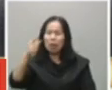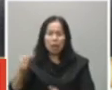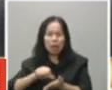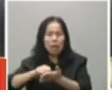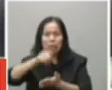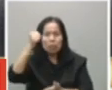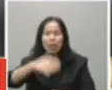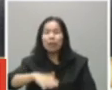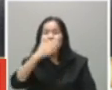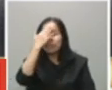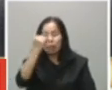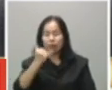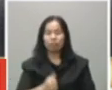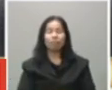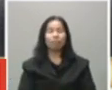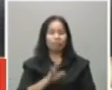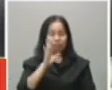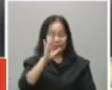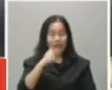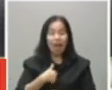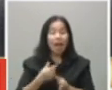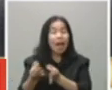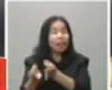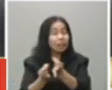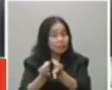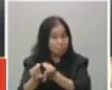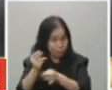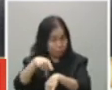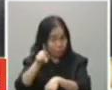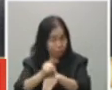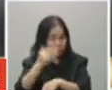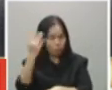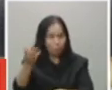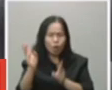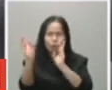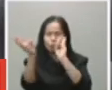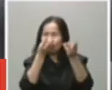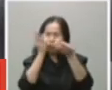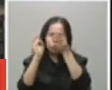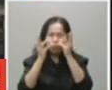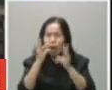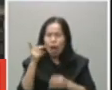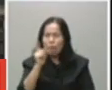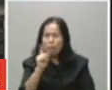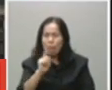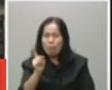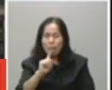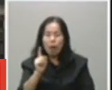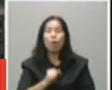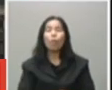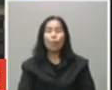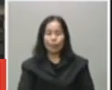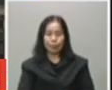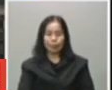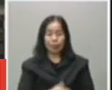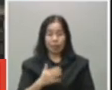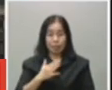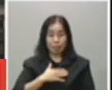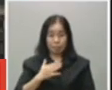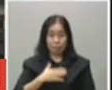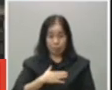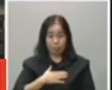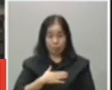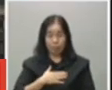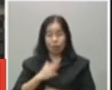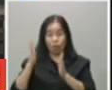ก่อนอื่นต้องอธิบายท่านประธานครับฝุ่นพิษมันเป็นยังไงผมกับท่านนายกประยุทธ์เป็นคน